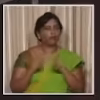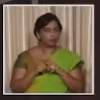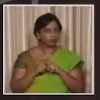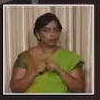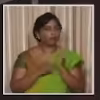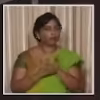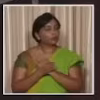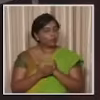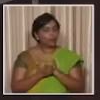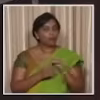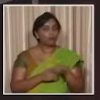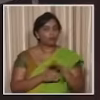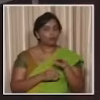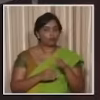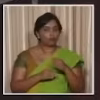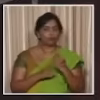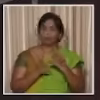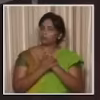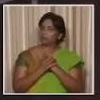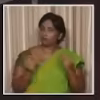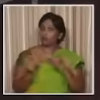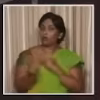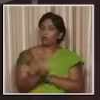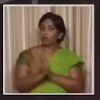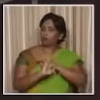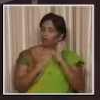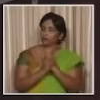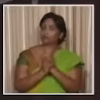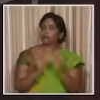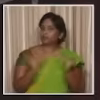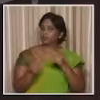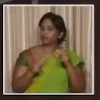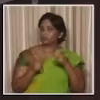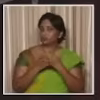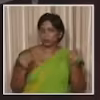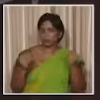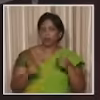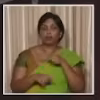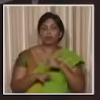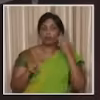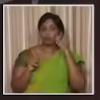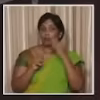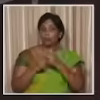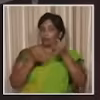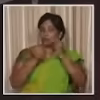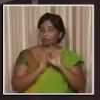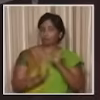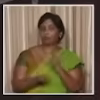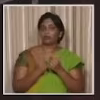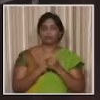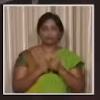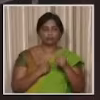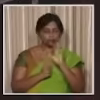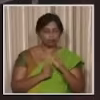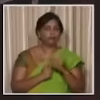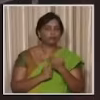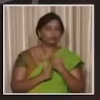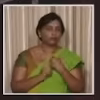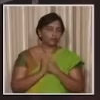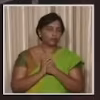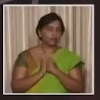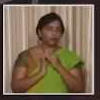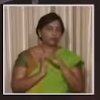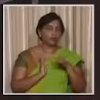මේ සියලු ඉඩම් අවලංගු කරලා ඔප්පු සියලු මේ ඔප්පු ටික තහනම් කරලා මේ පිළිබඳ විධිමත් පරීක්ෂණයක් පවත්වන්න කියලා mama garu